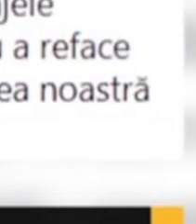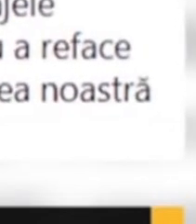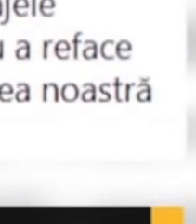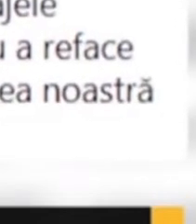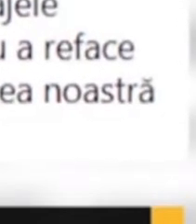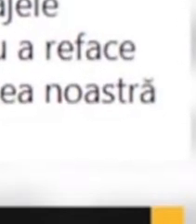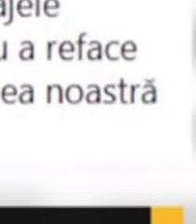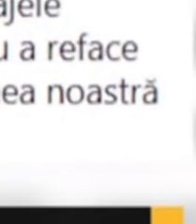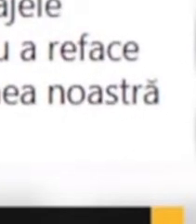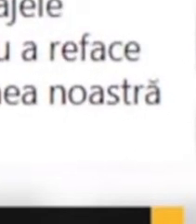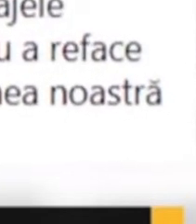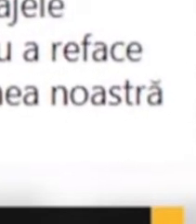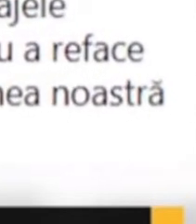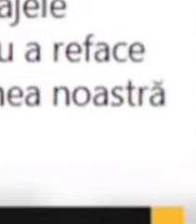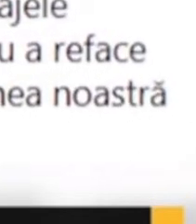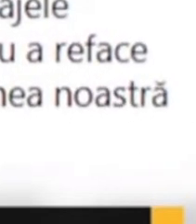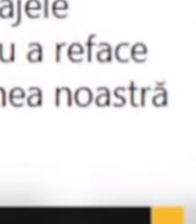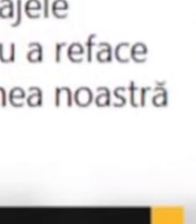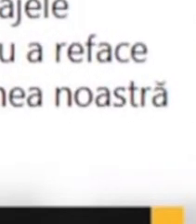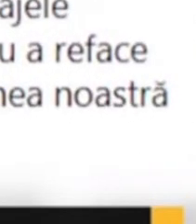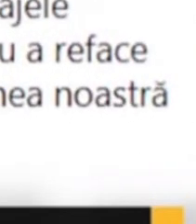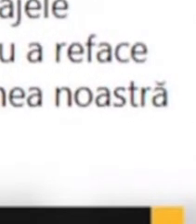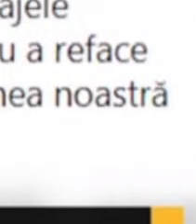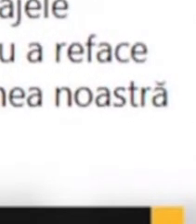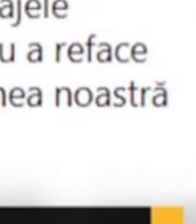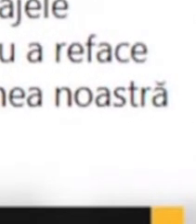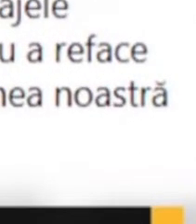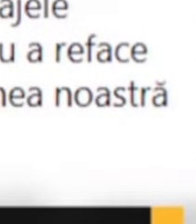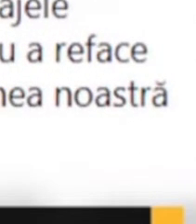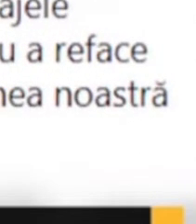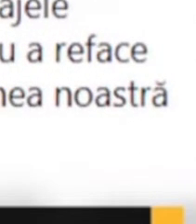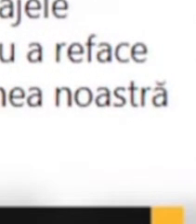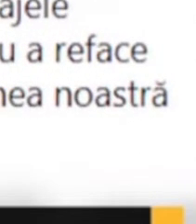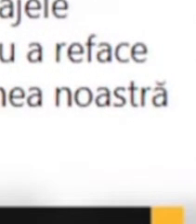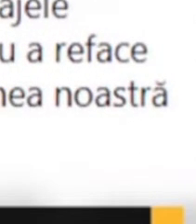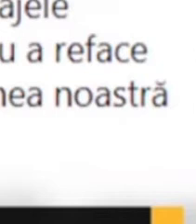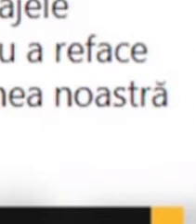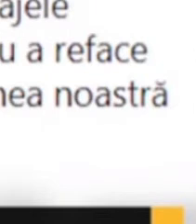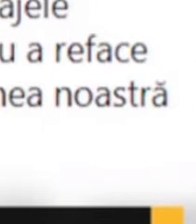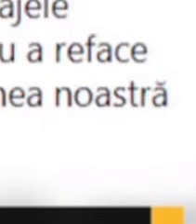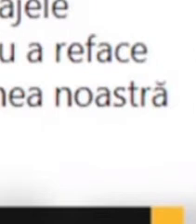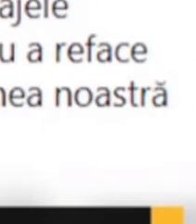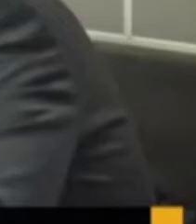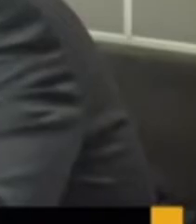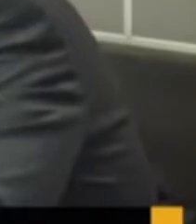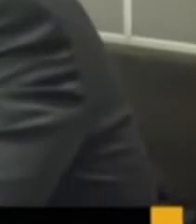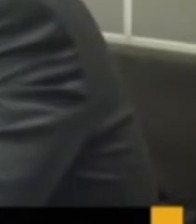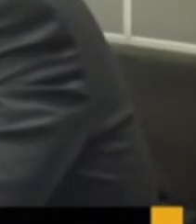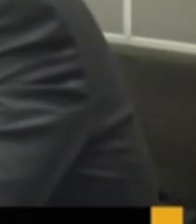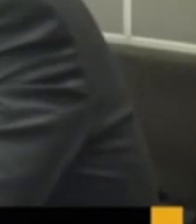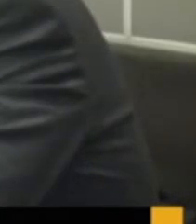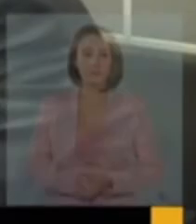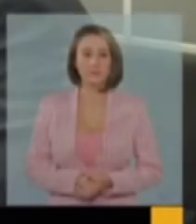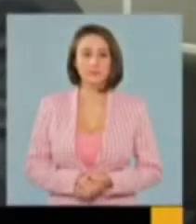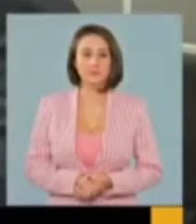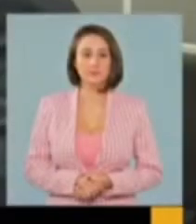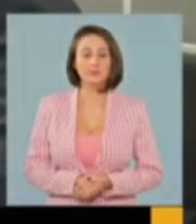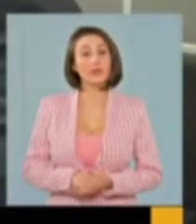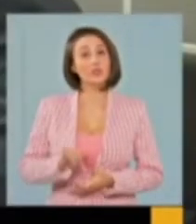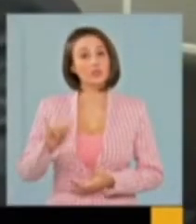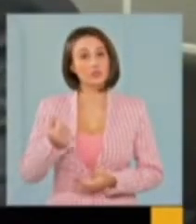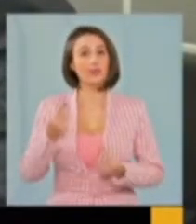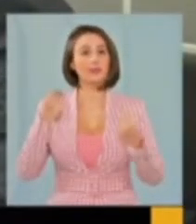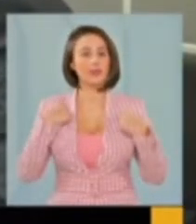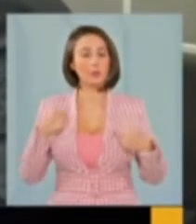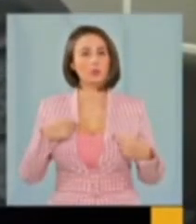oamenii din stradă și pentru a construi viziunea noastră pentru o Românie modernă, a scris Dacian Cioloș. Și Ionuț Moșteanu, deputatul